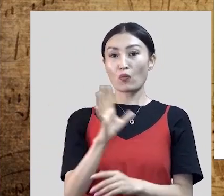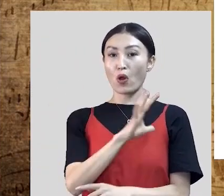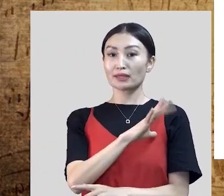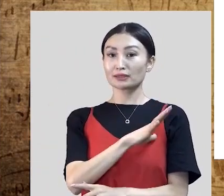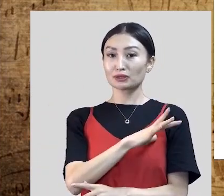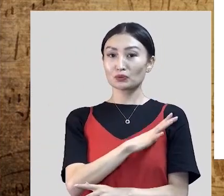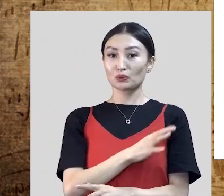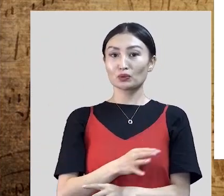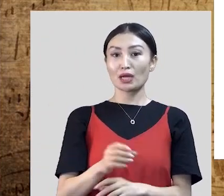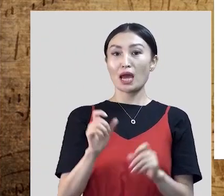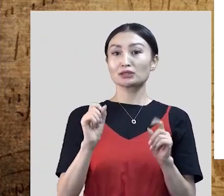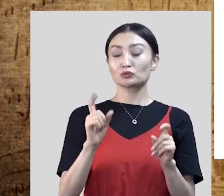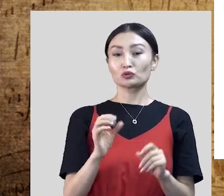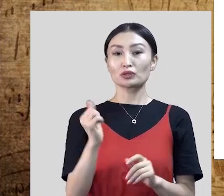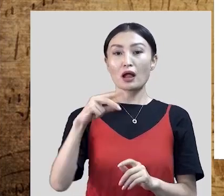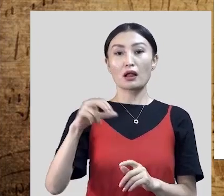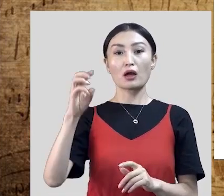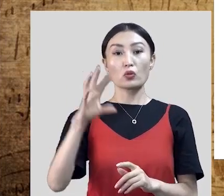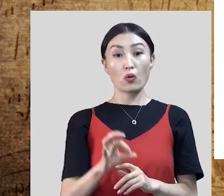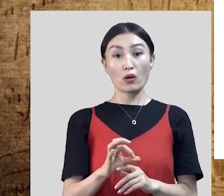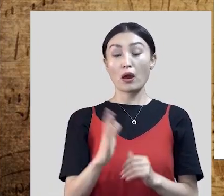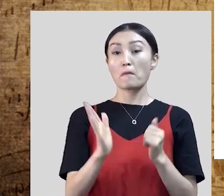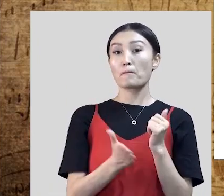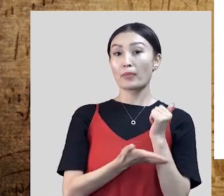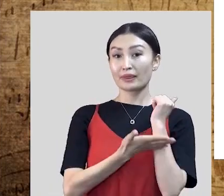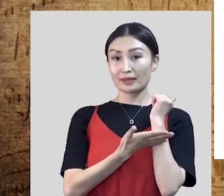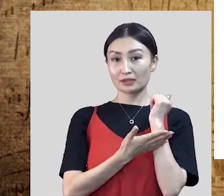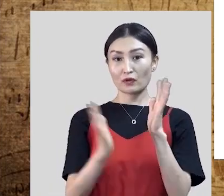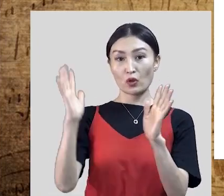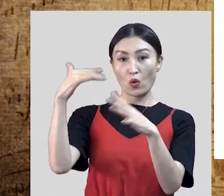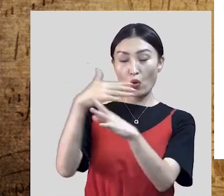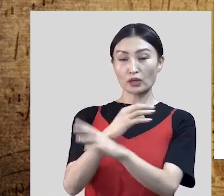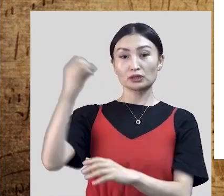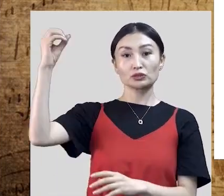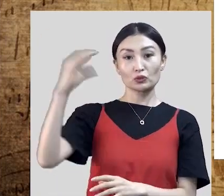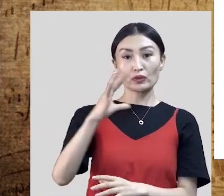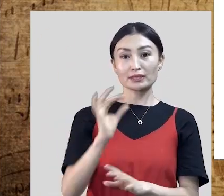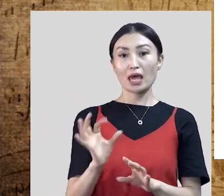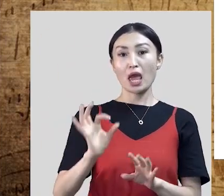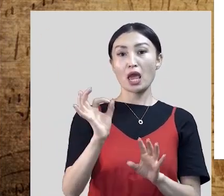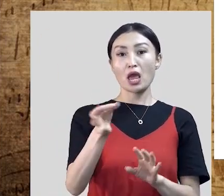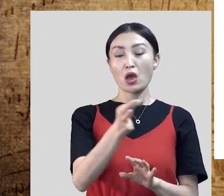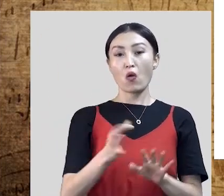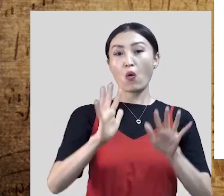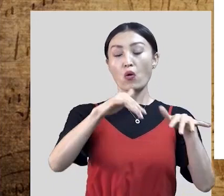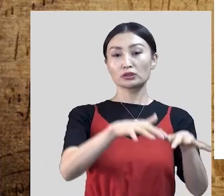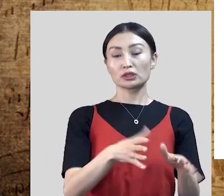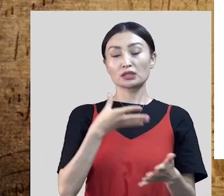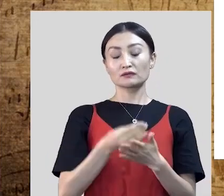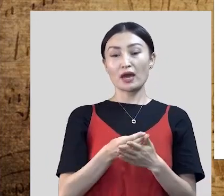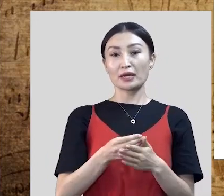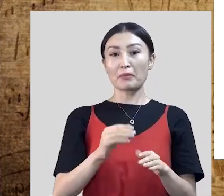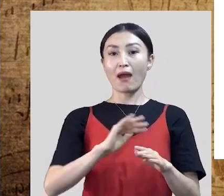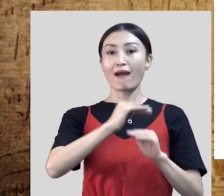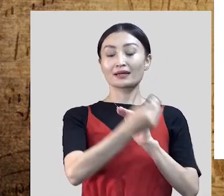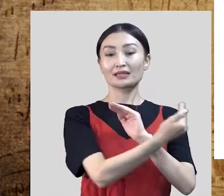сыкуль, жемчужина Алато. Поддерживает горы, солнце и озеро своими могучими крыльями белый